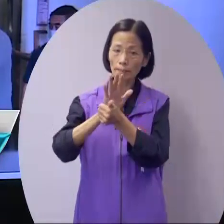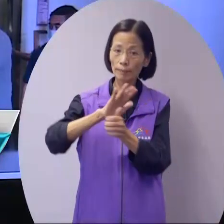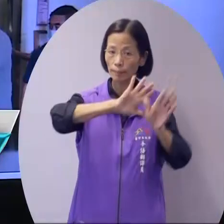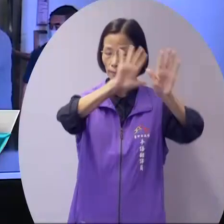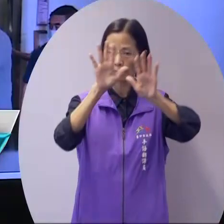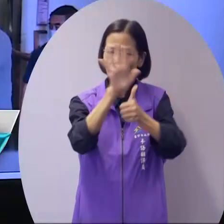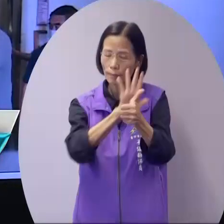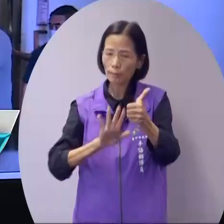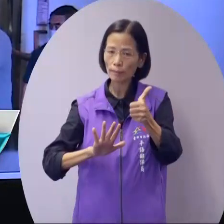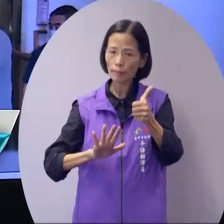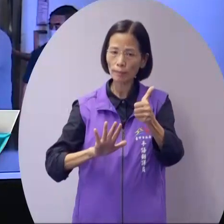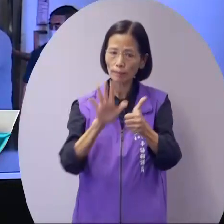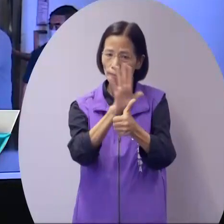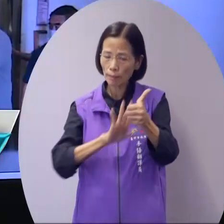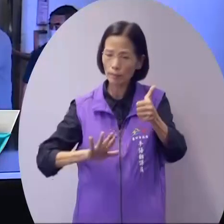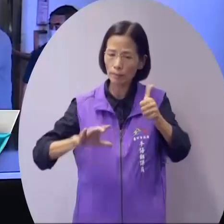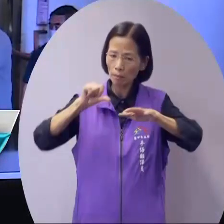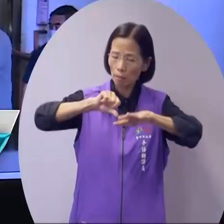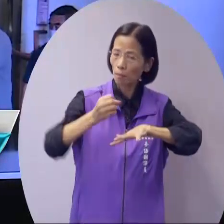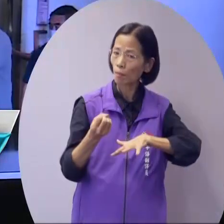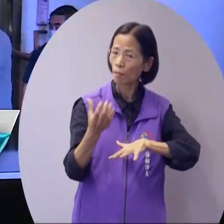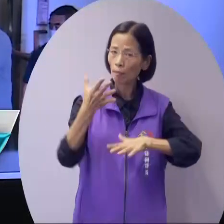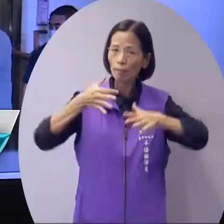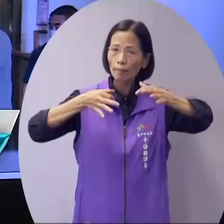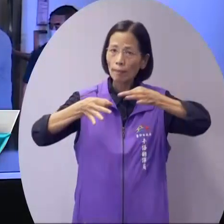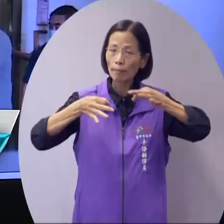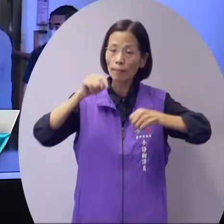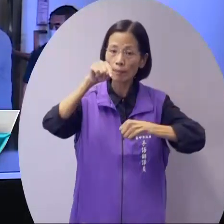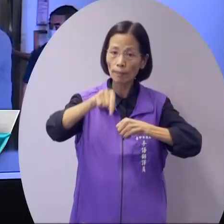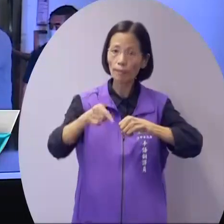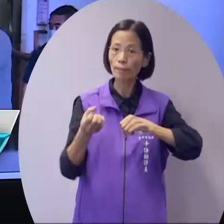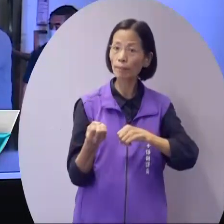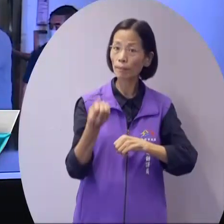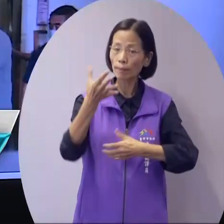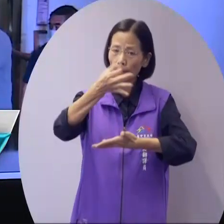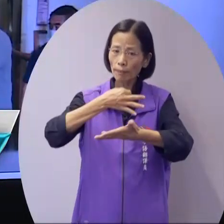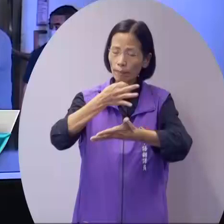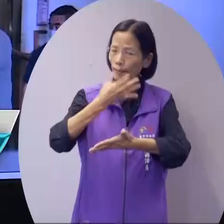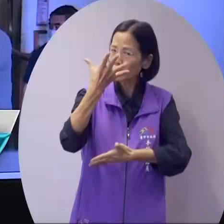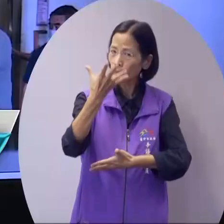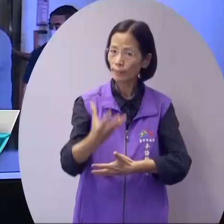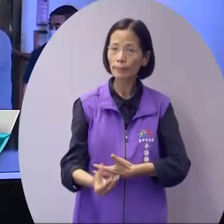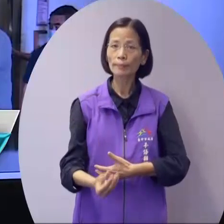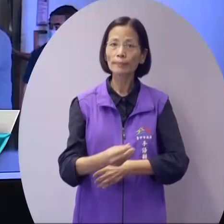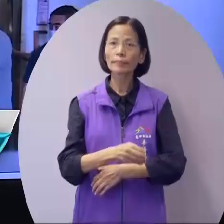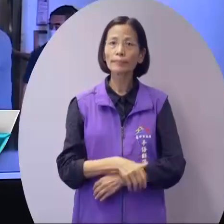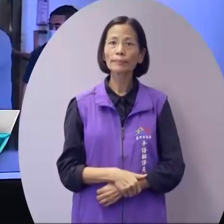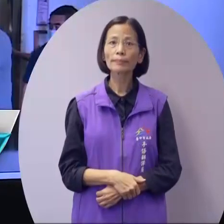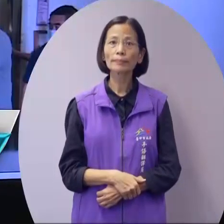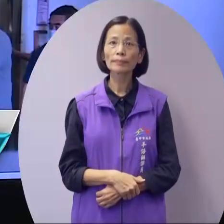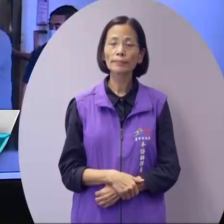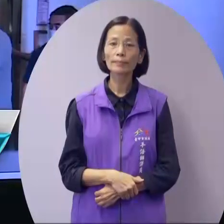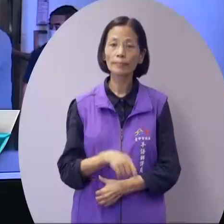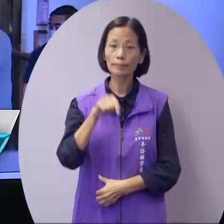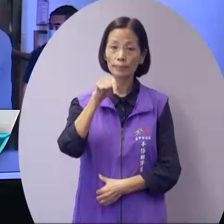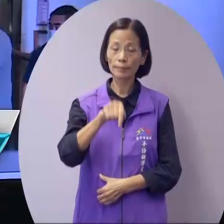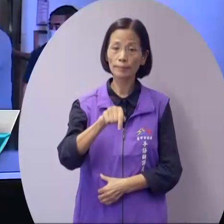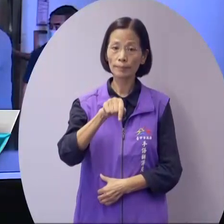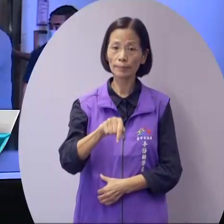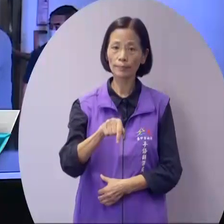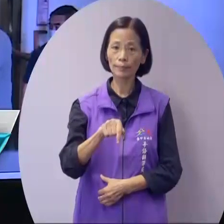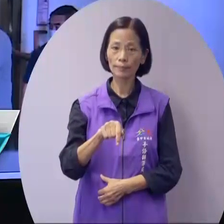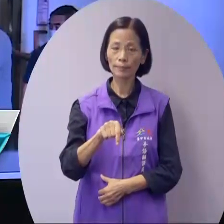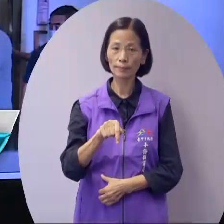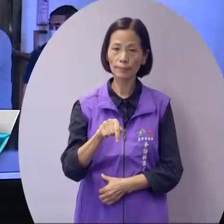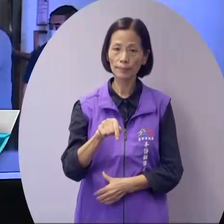造成影响最大的一个产业，那为针对花卉批发市场的一个这样的一个影响，那这部分也我们